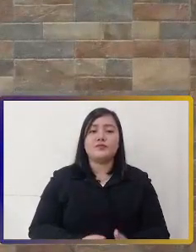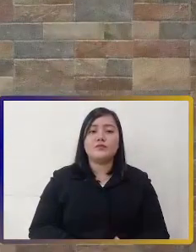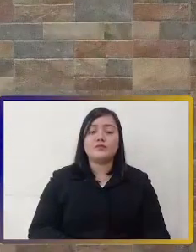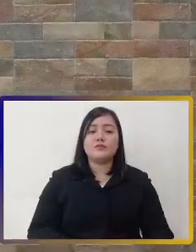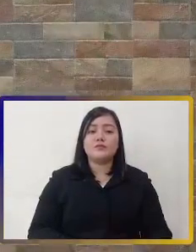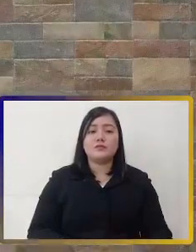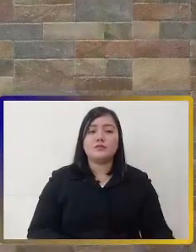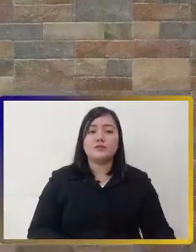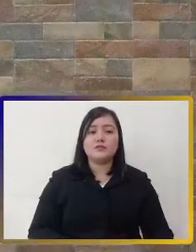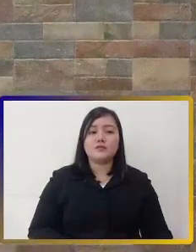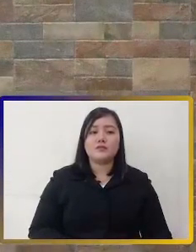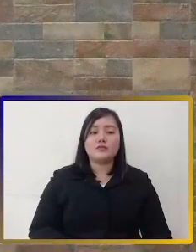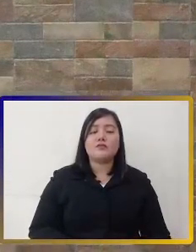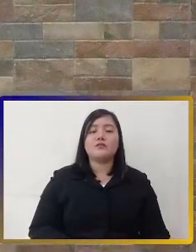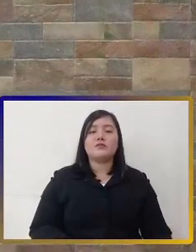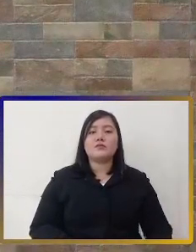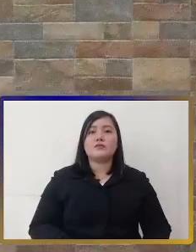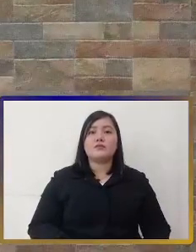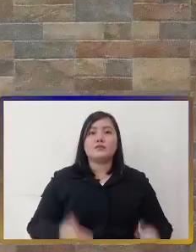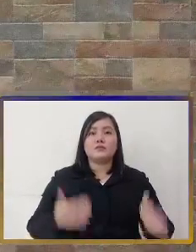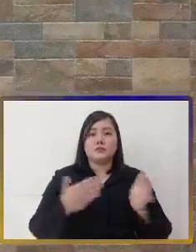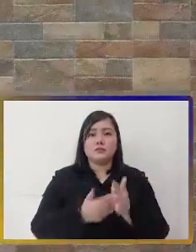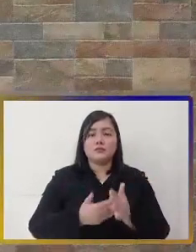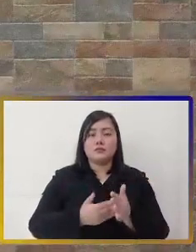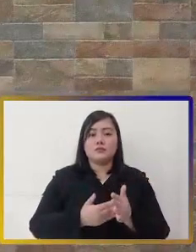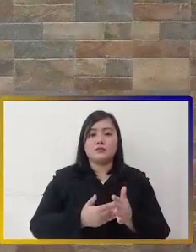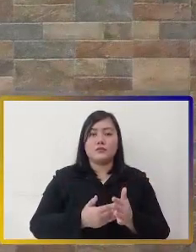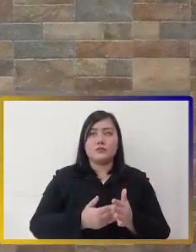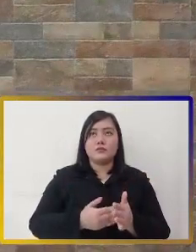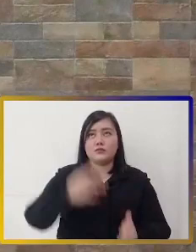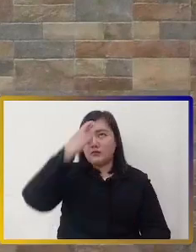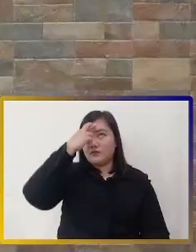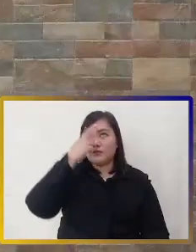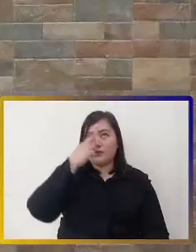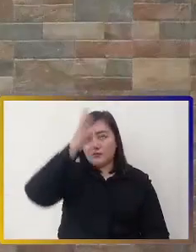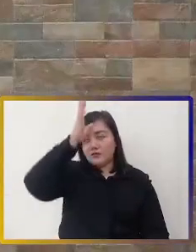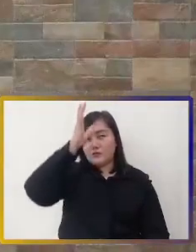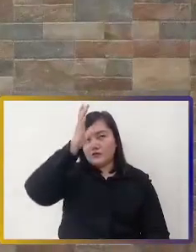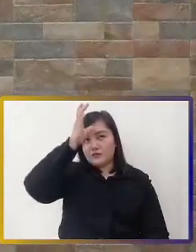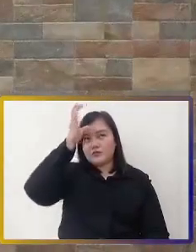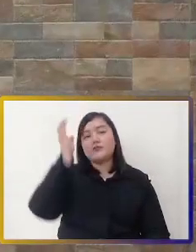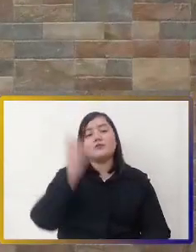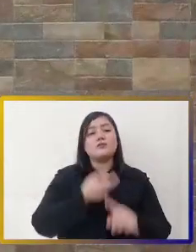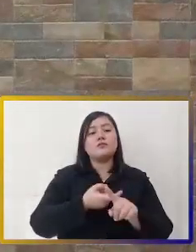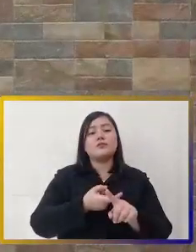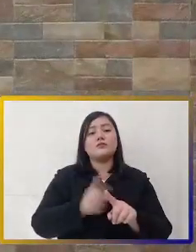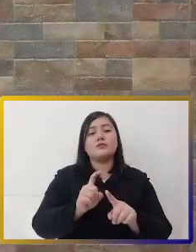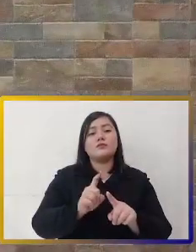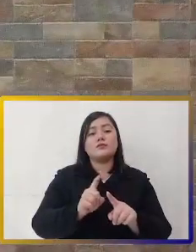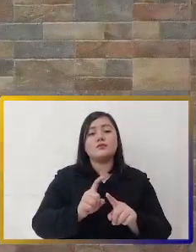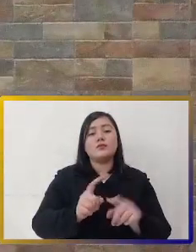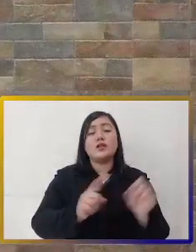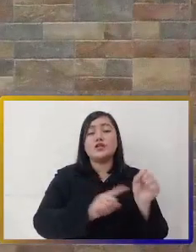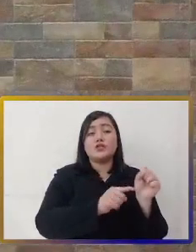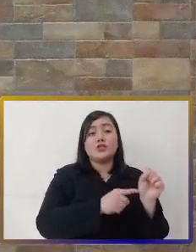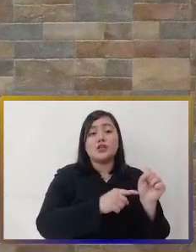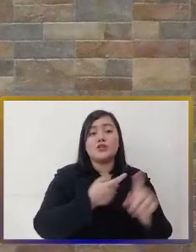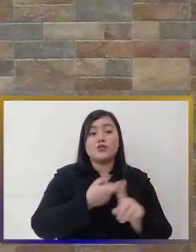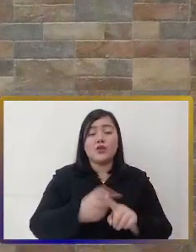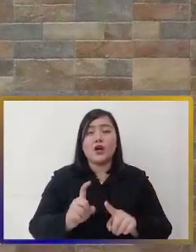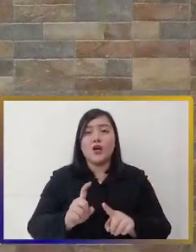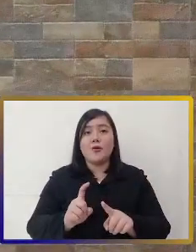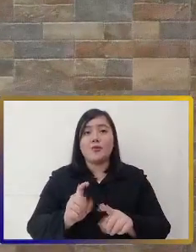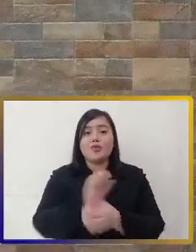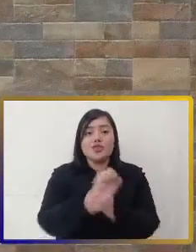inyo. Their roots is from the gradual perversion and corruption ng teaching ng Panginoon Hesus Kristo. Kaya